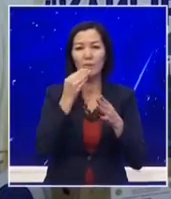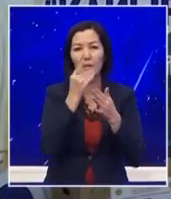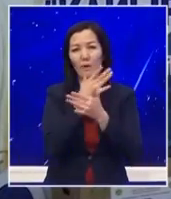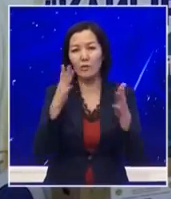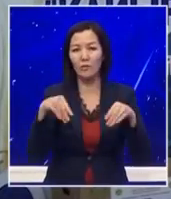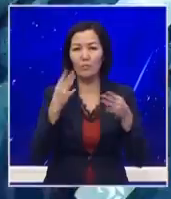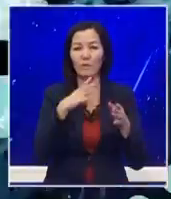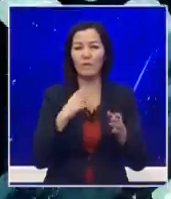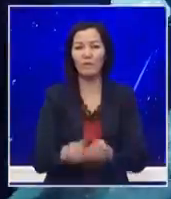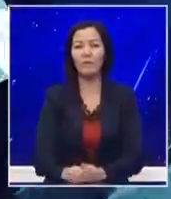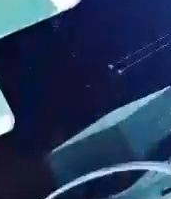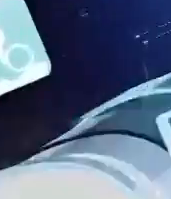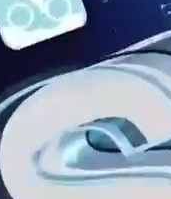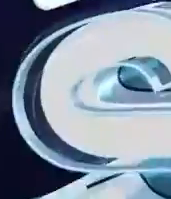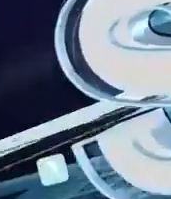қайырымдылықтар.